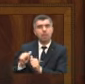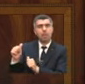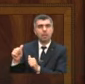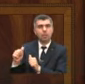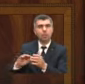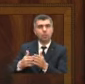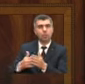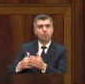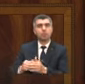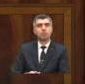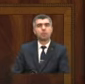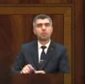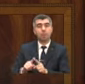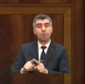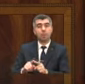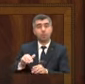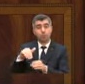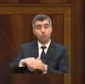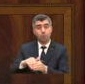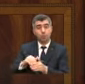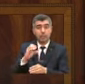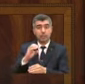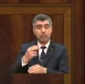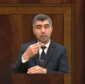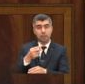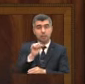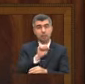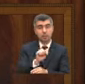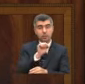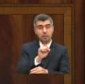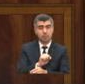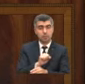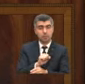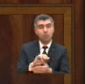داكشي علاش درت الصندوق الوطني للضمان الاجتماعي، دار انه مختلف